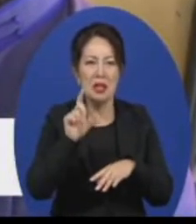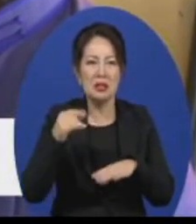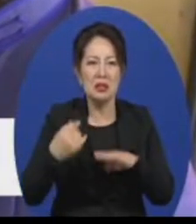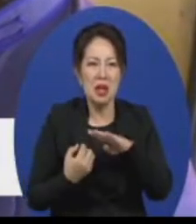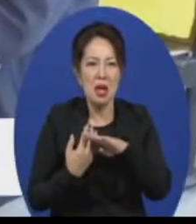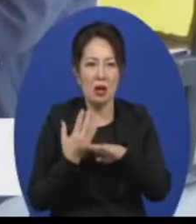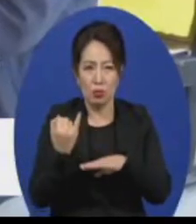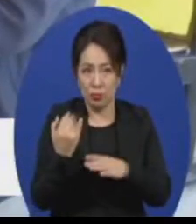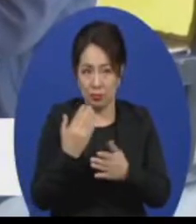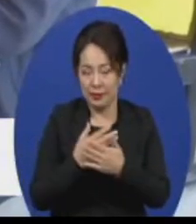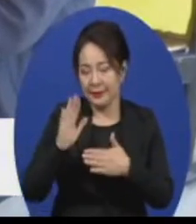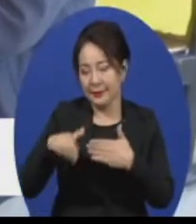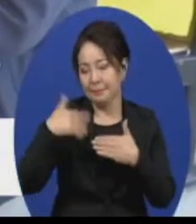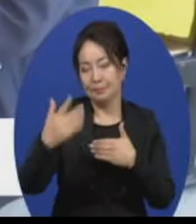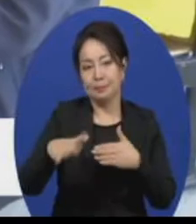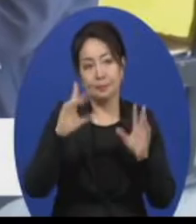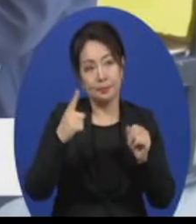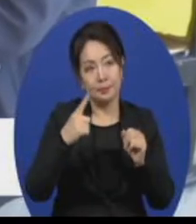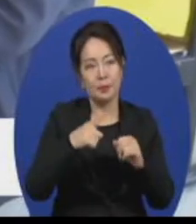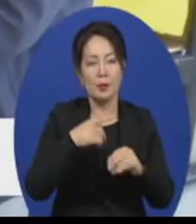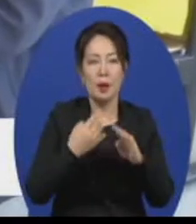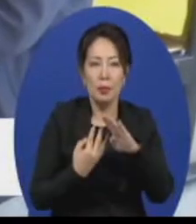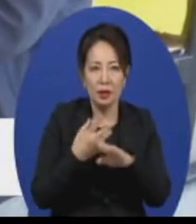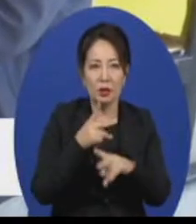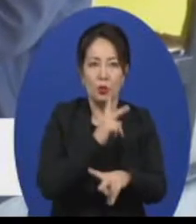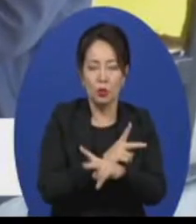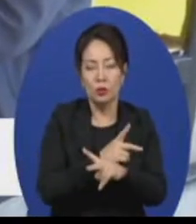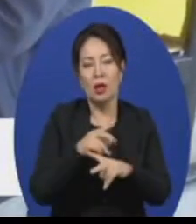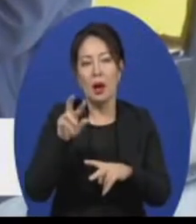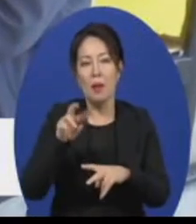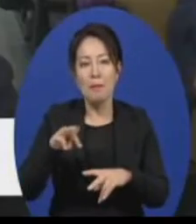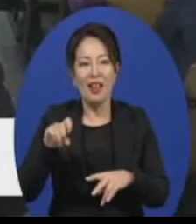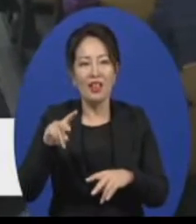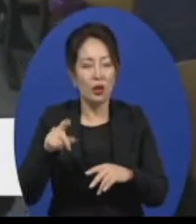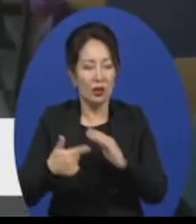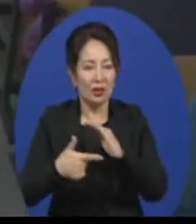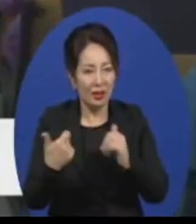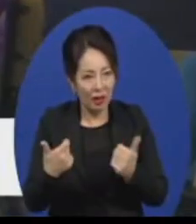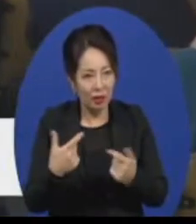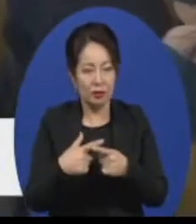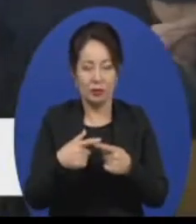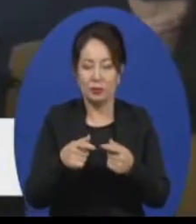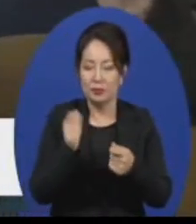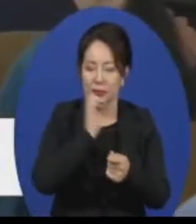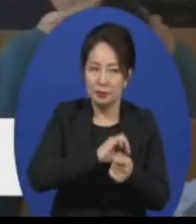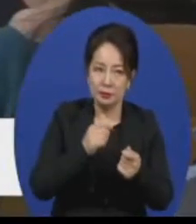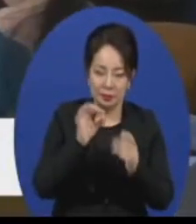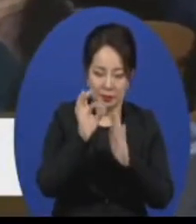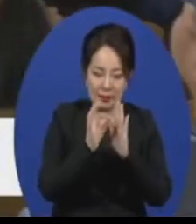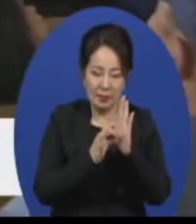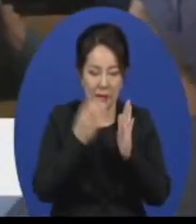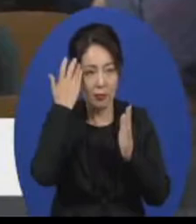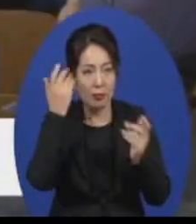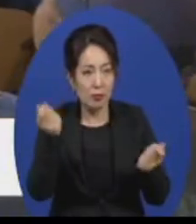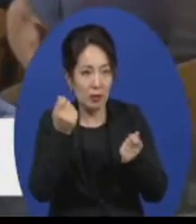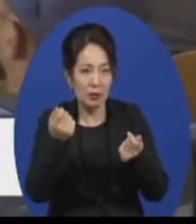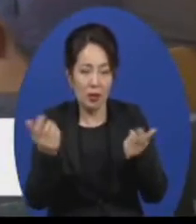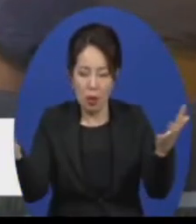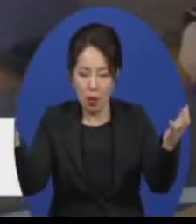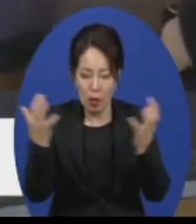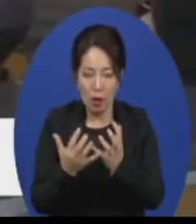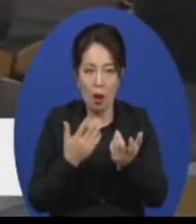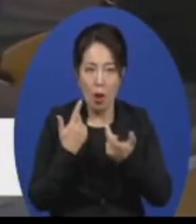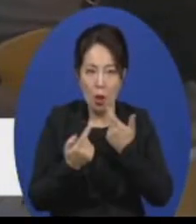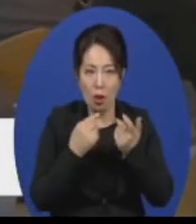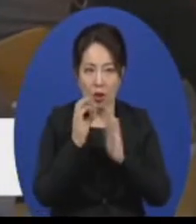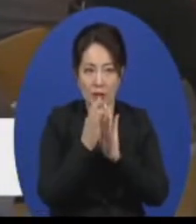ирэх 11-р сард бэлчээрийн хувь малын үлийн татвар болон бэлчээр ашигласны төлбөрийн зохицуулалтаар малчдын дунд хилцүүлэг болох юм байна. Алдархан сумын